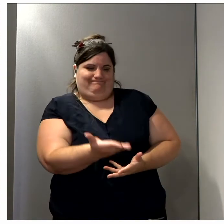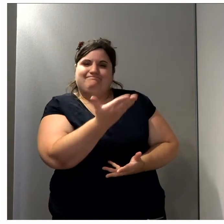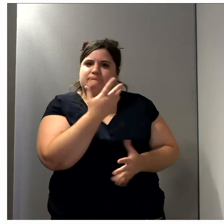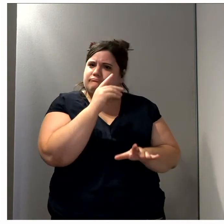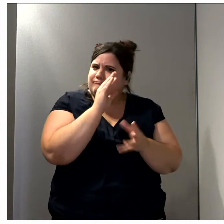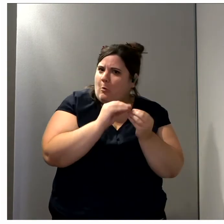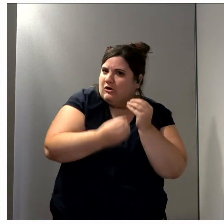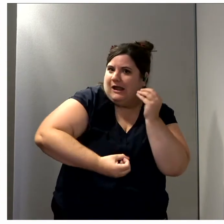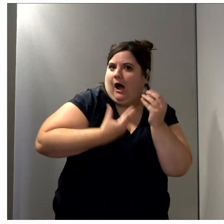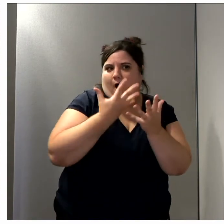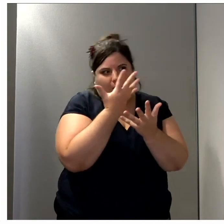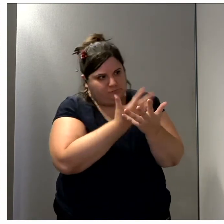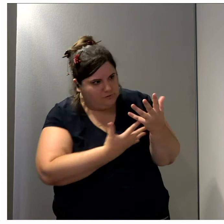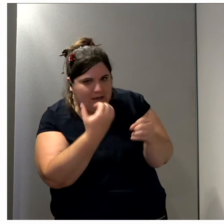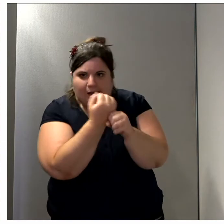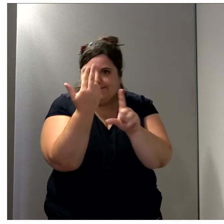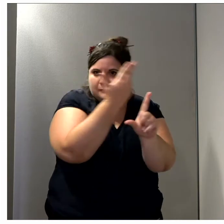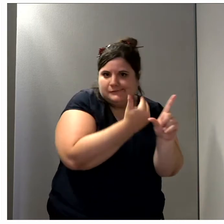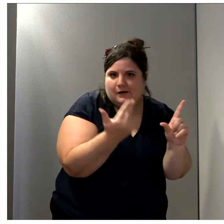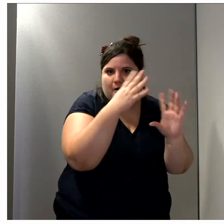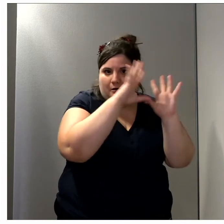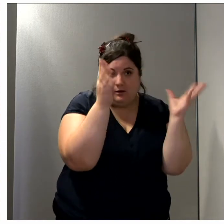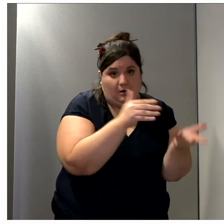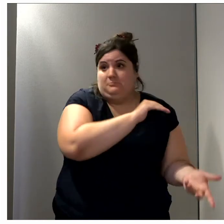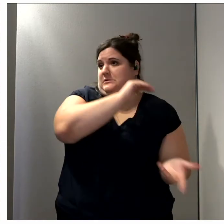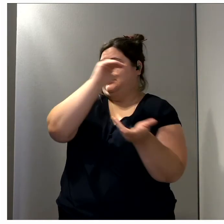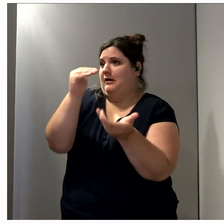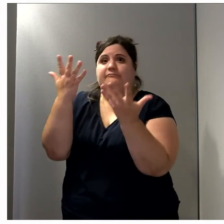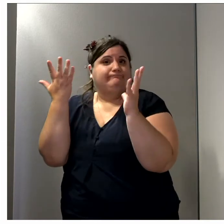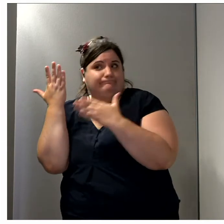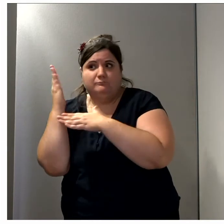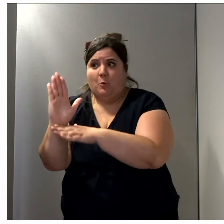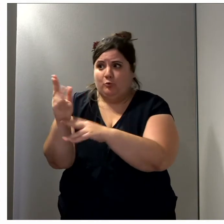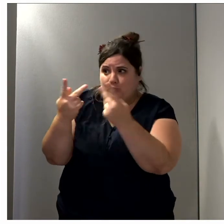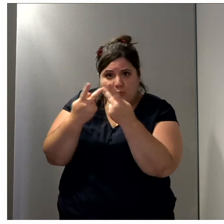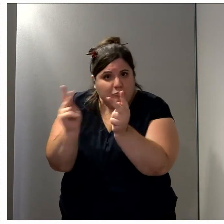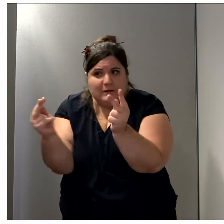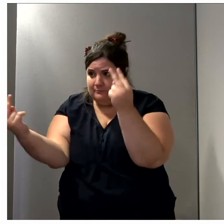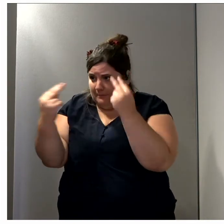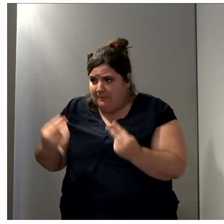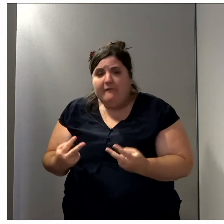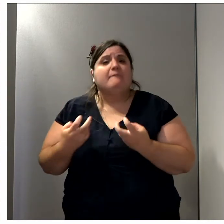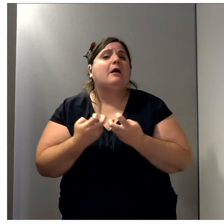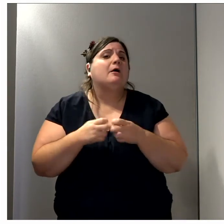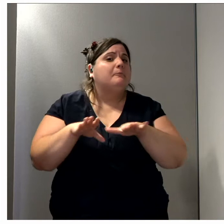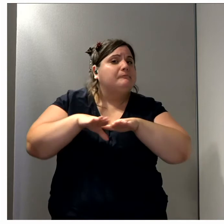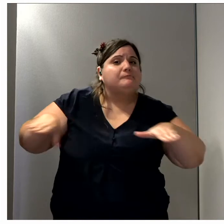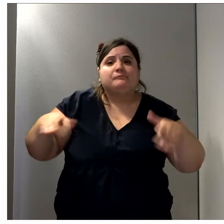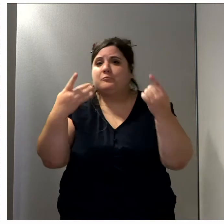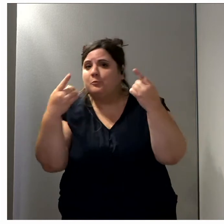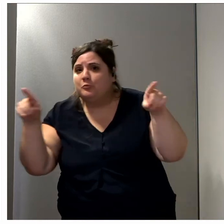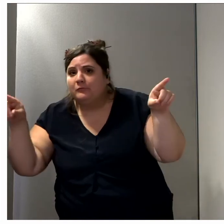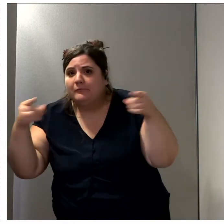été présentés au grand public. Il y a eu concerts, expositions dans des lieux associatifs